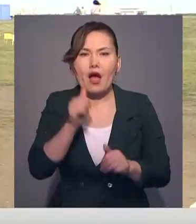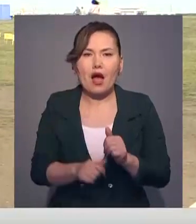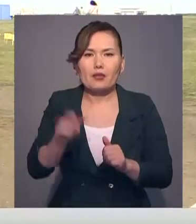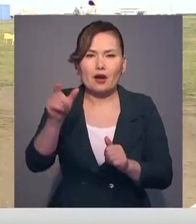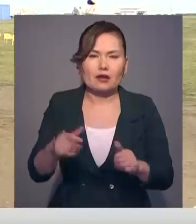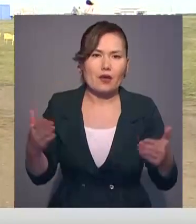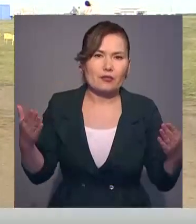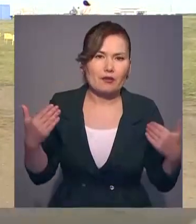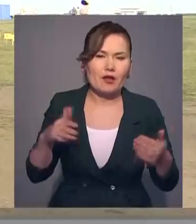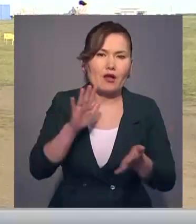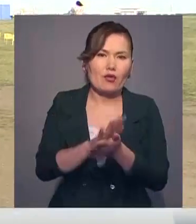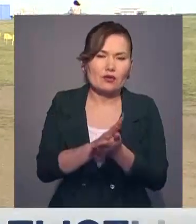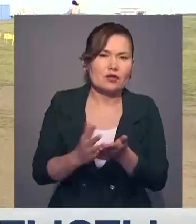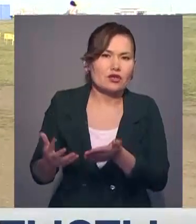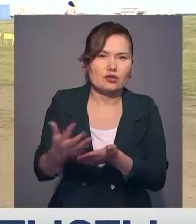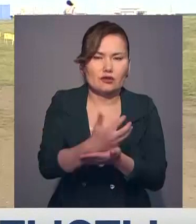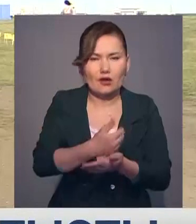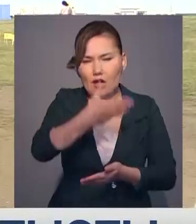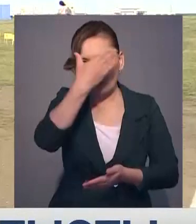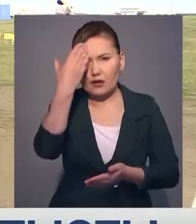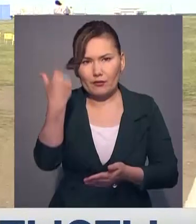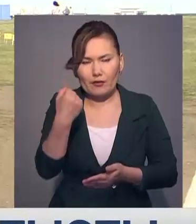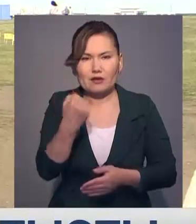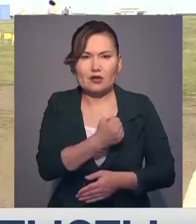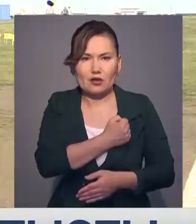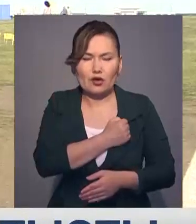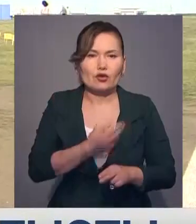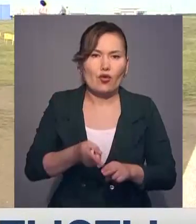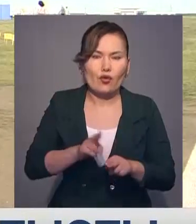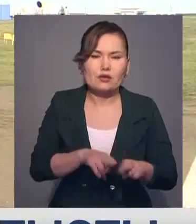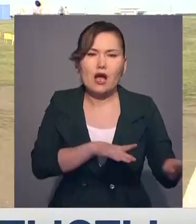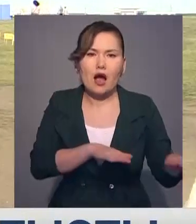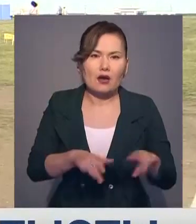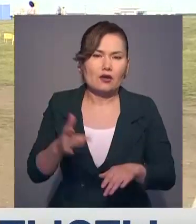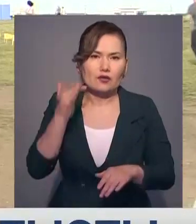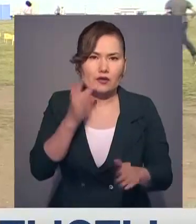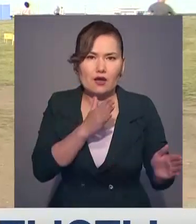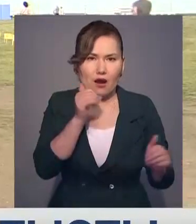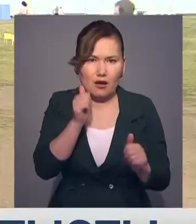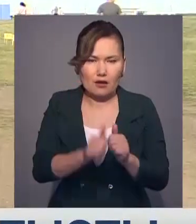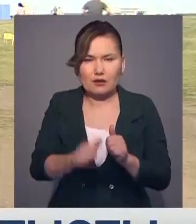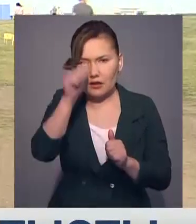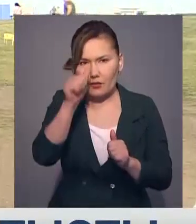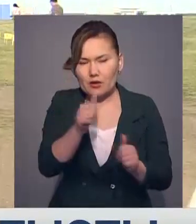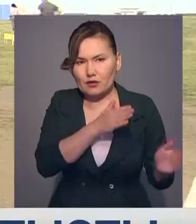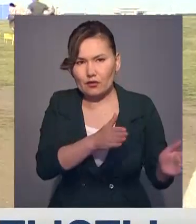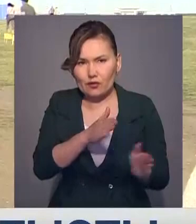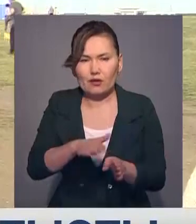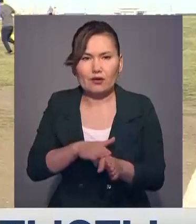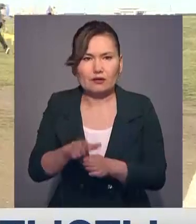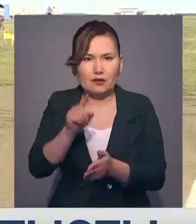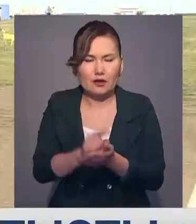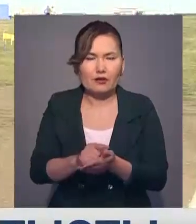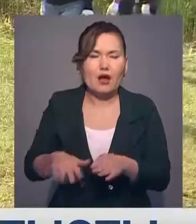қоқыс тазалауды ұмытып кетіп жатады. Өкінішке орай. Сондықтан осы акция біз жүйелі түрде өткізіп жатқанымыз қоғамға жеткізу,